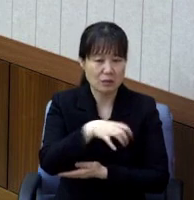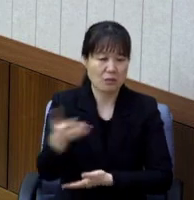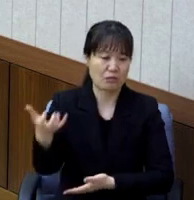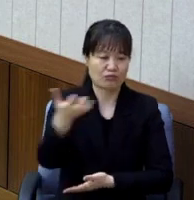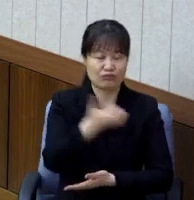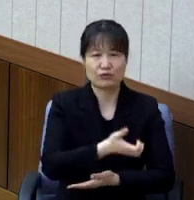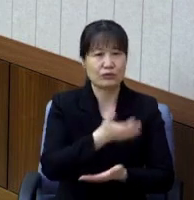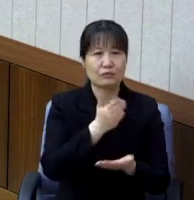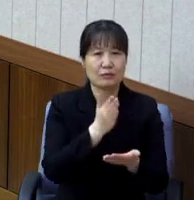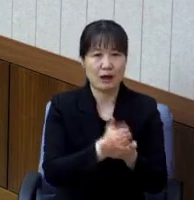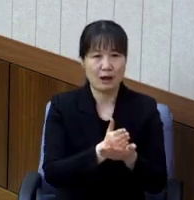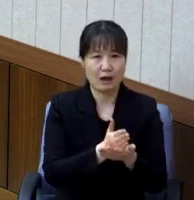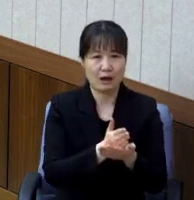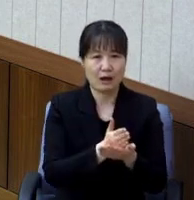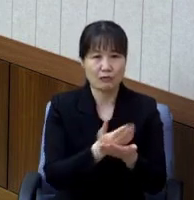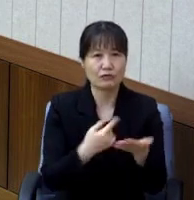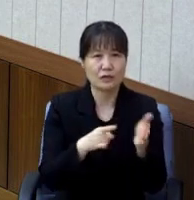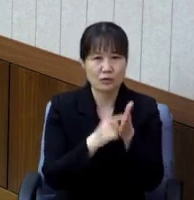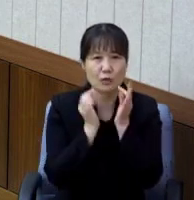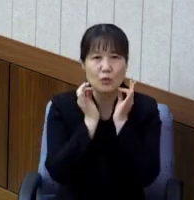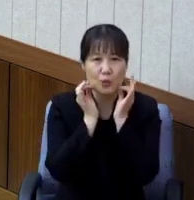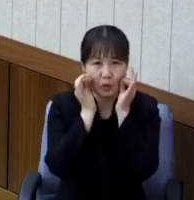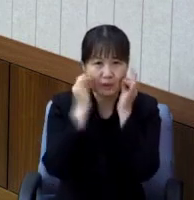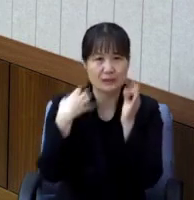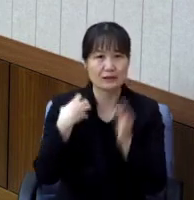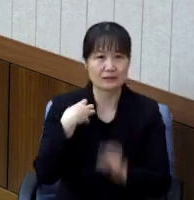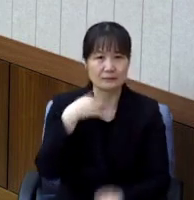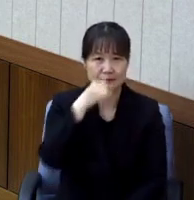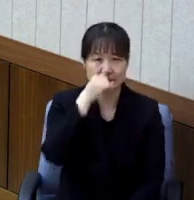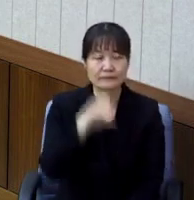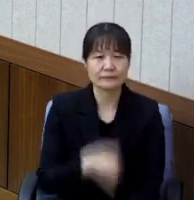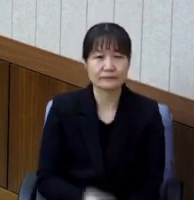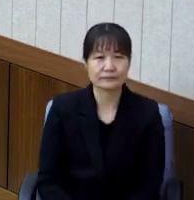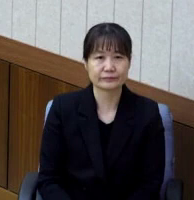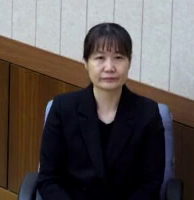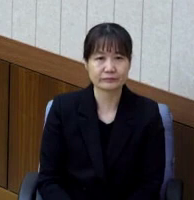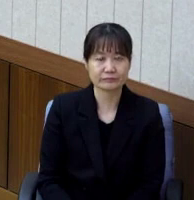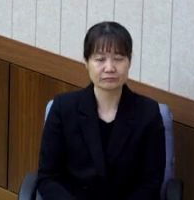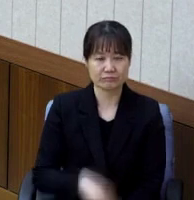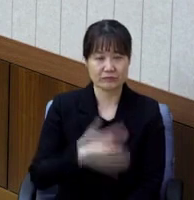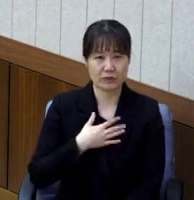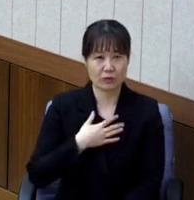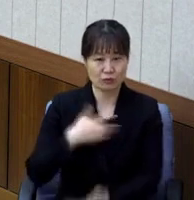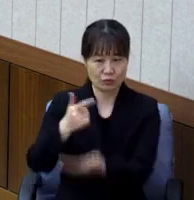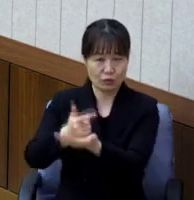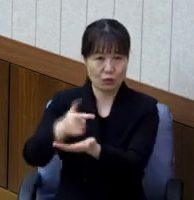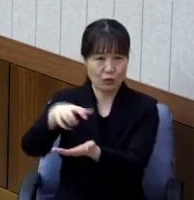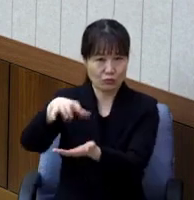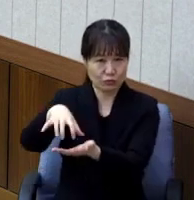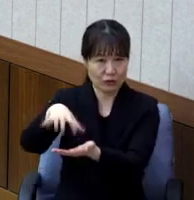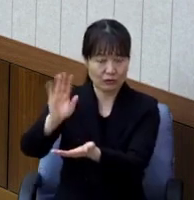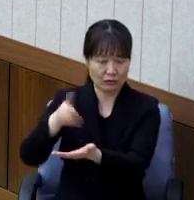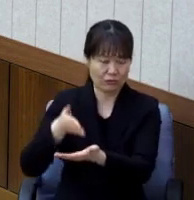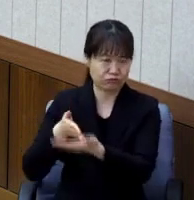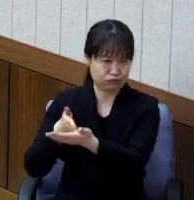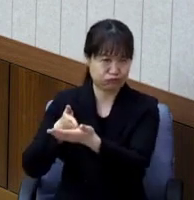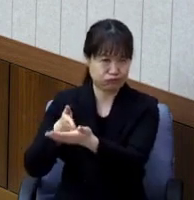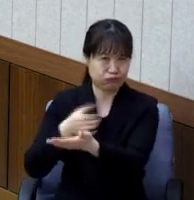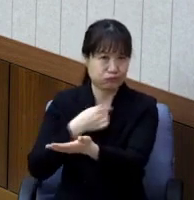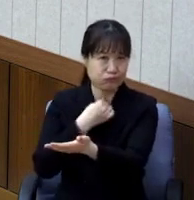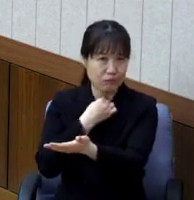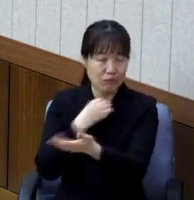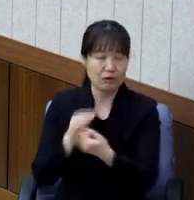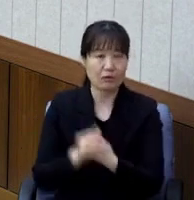들어서지 않도록 노력할 책무가 있습니다 본의원은 노원구에 강력하게 촉구합니다